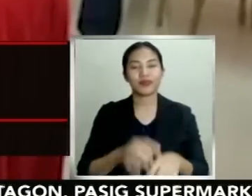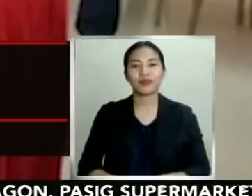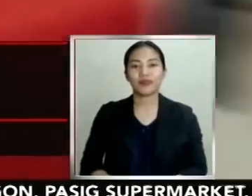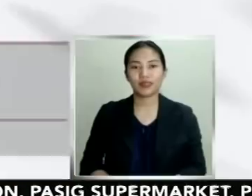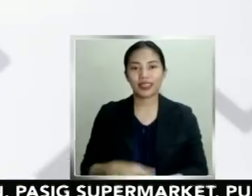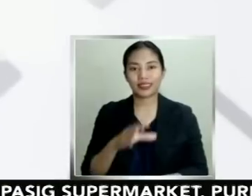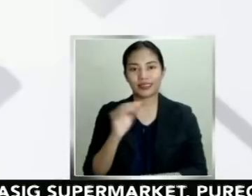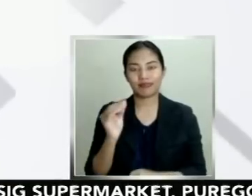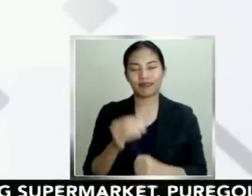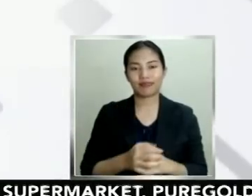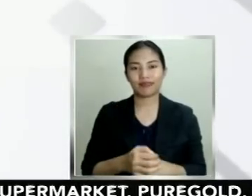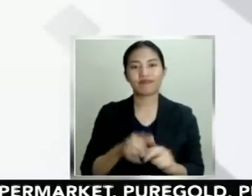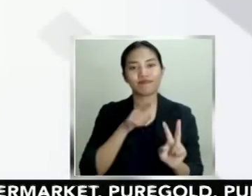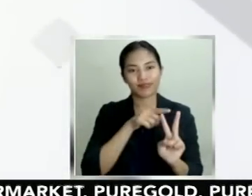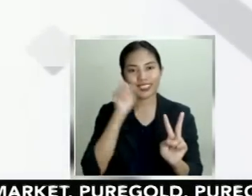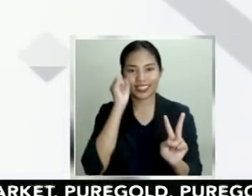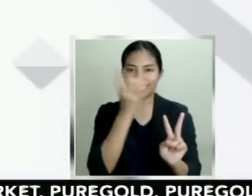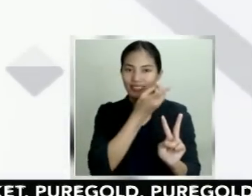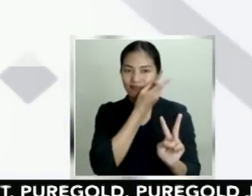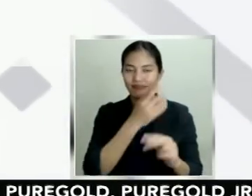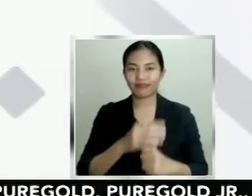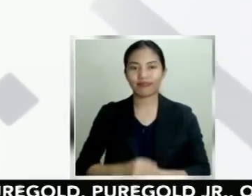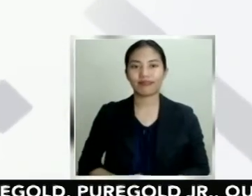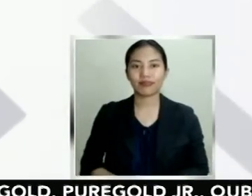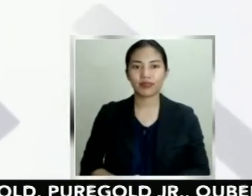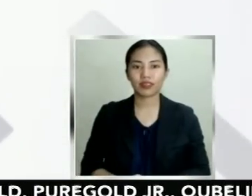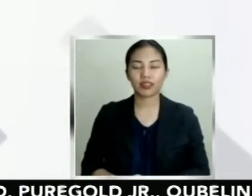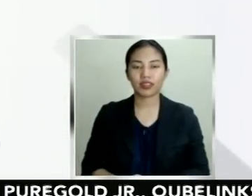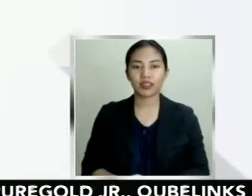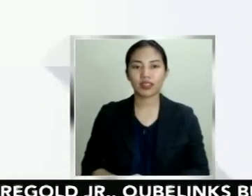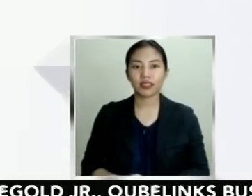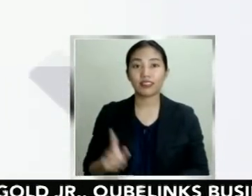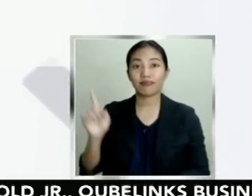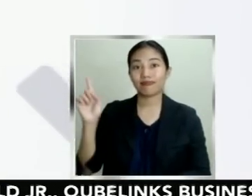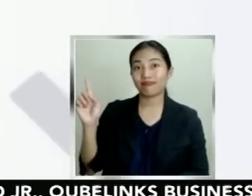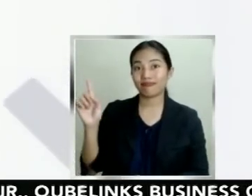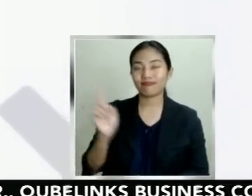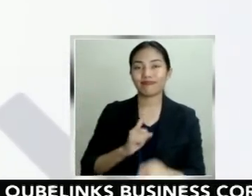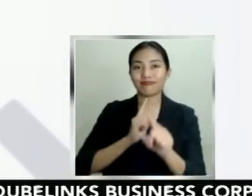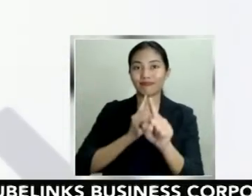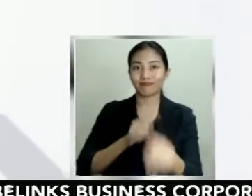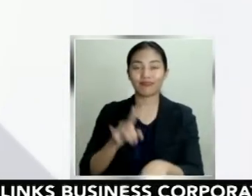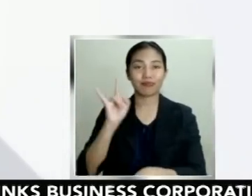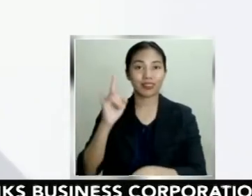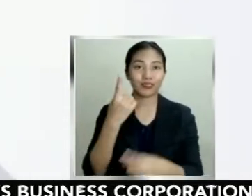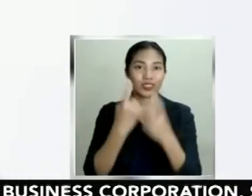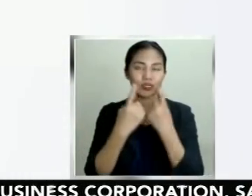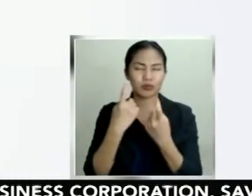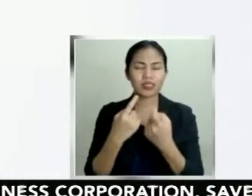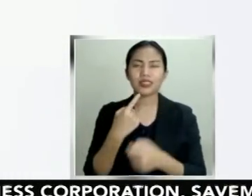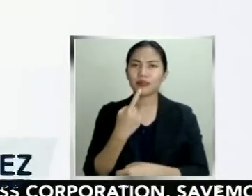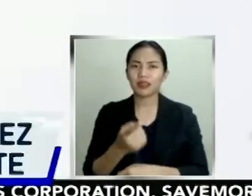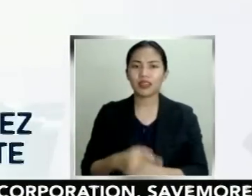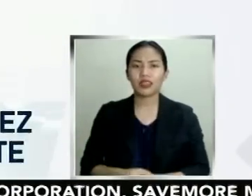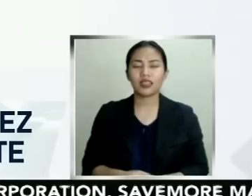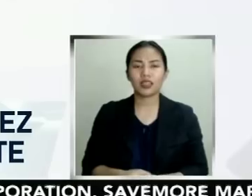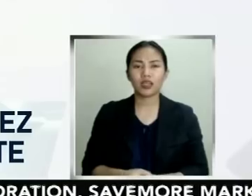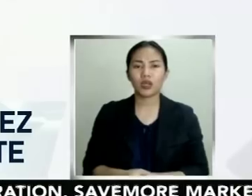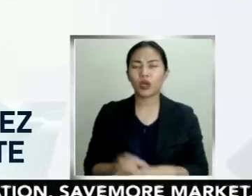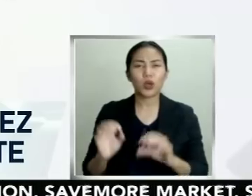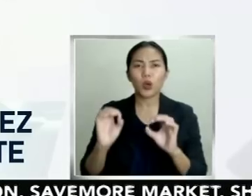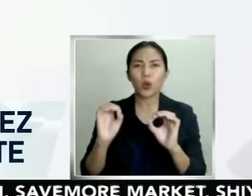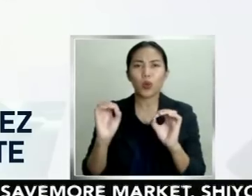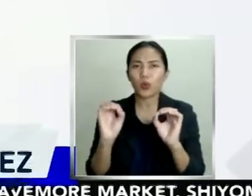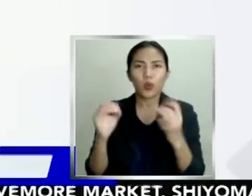Inday. Sa press release ni Barzaga, ipinunto na wala raw sinabing masama si Romualdez tungkol sa